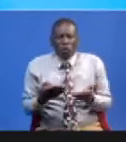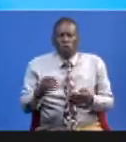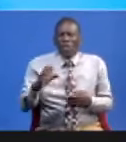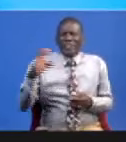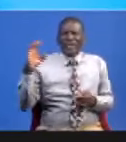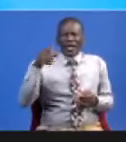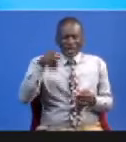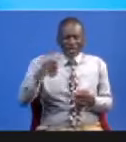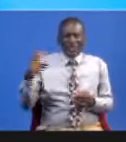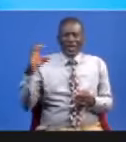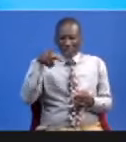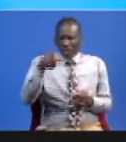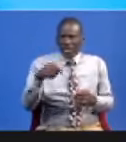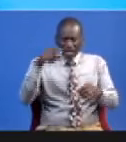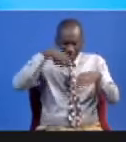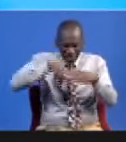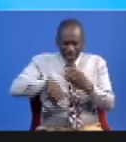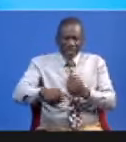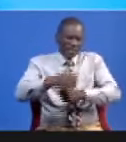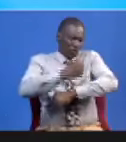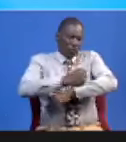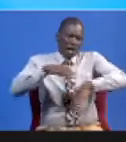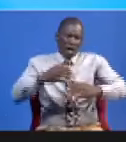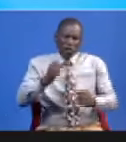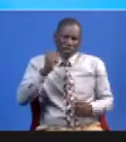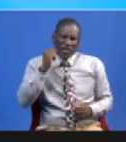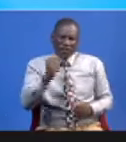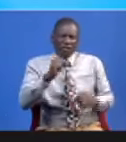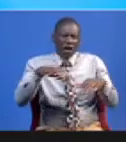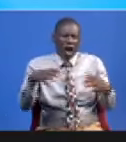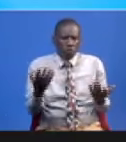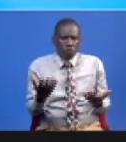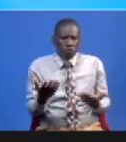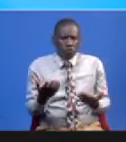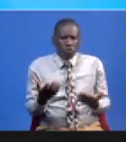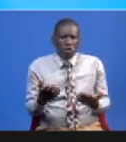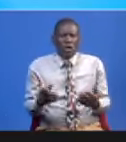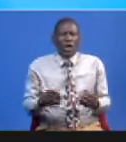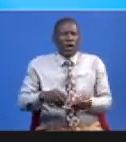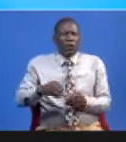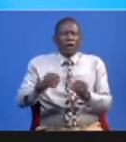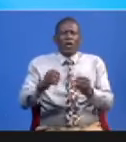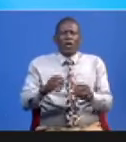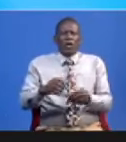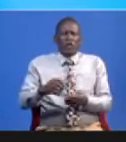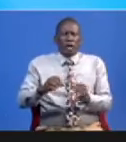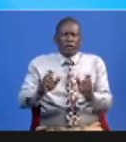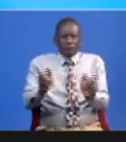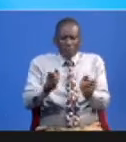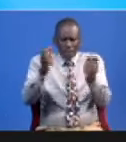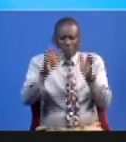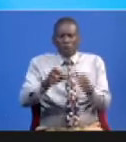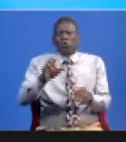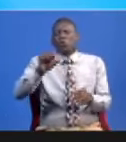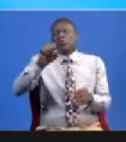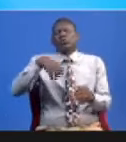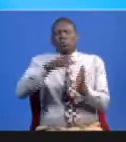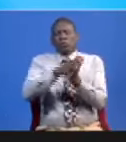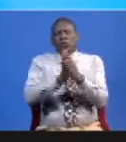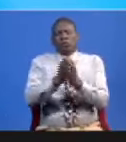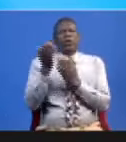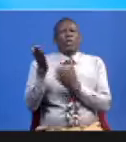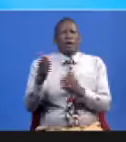ama mtahiniwa aliingia shuleni akiwa amejihami na silaha. Mwanahabari wetu Ruth Sarmui Chesenge anatupa maelezo zaidi